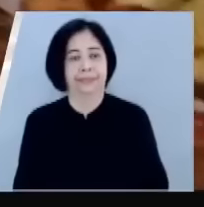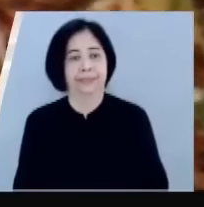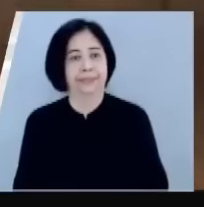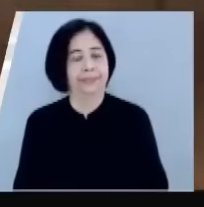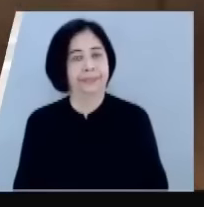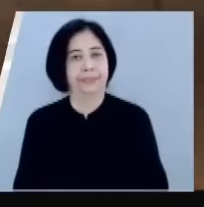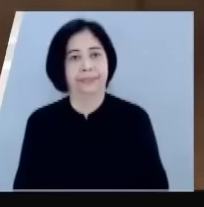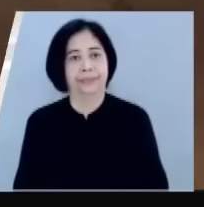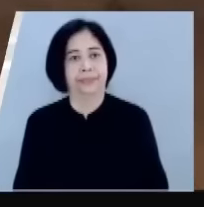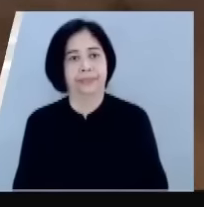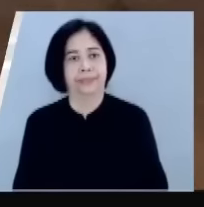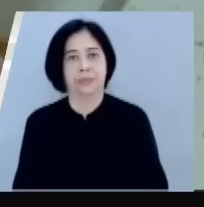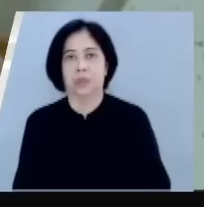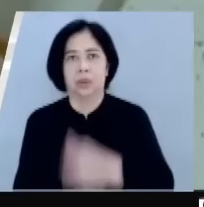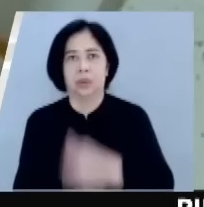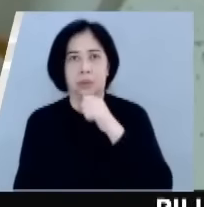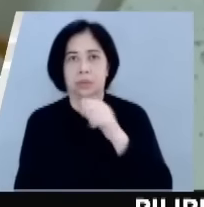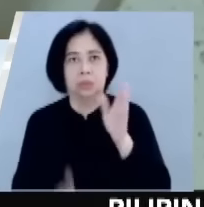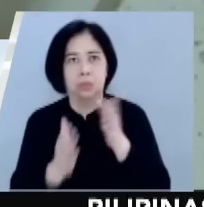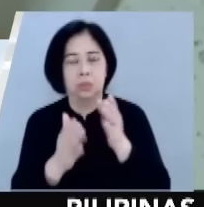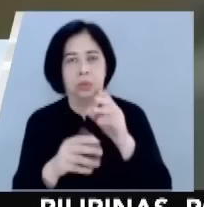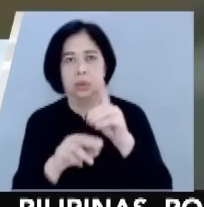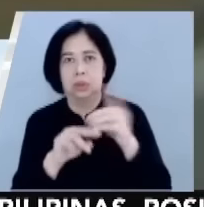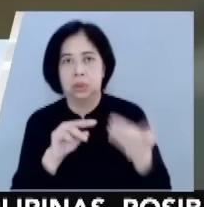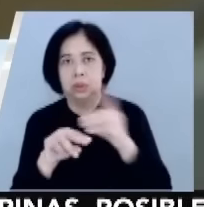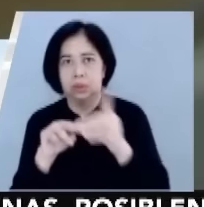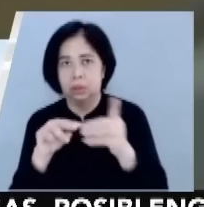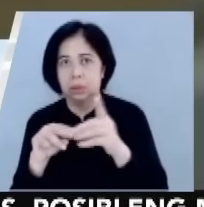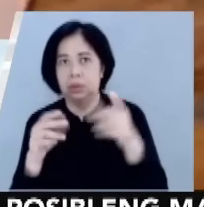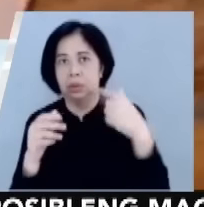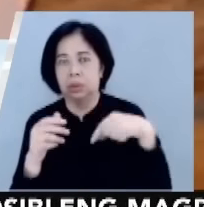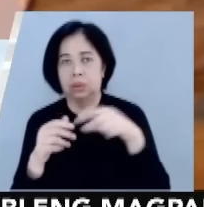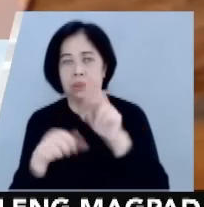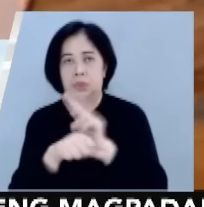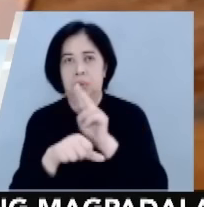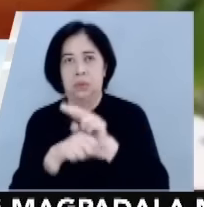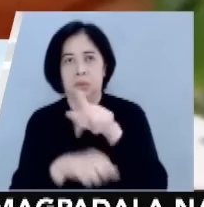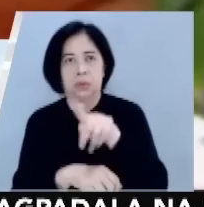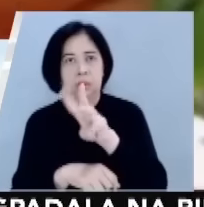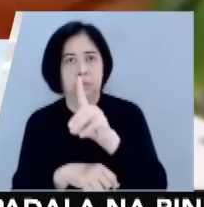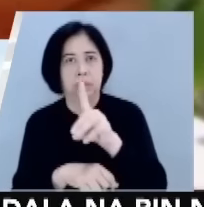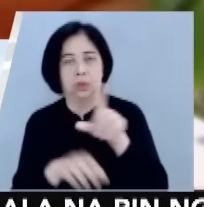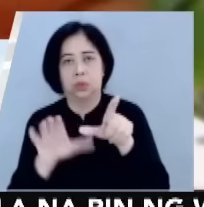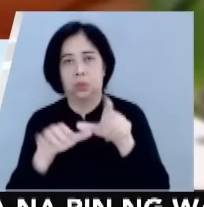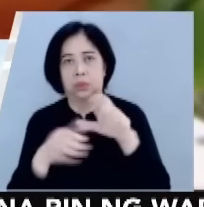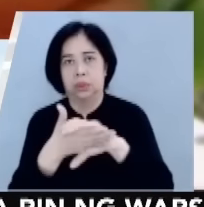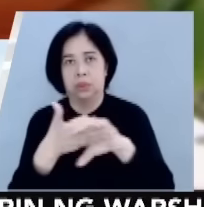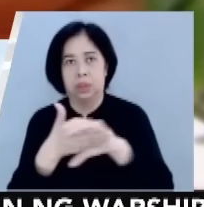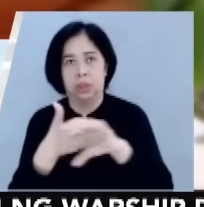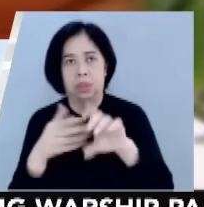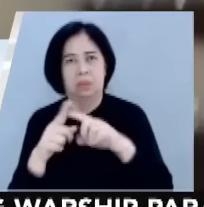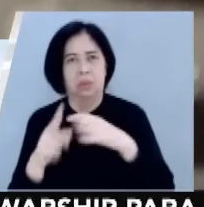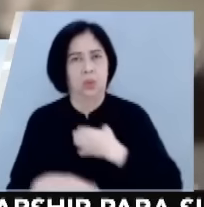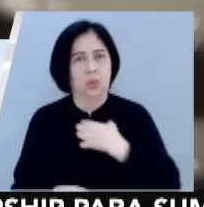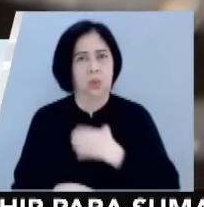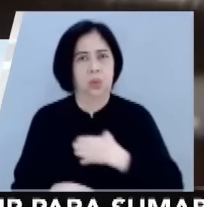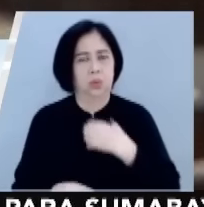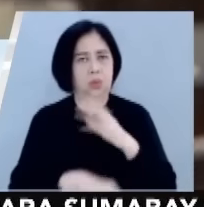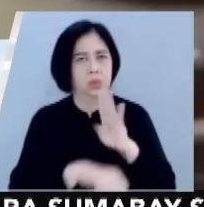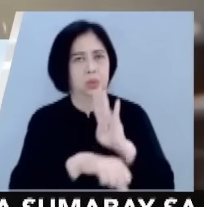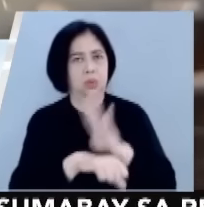Hindi maliit ang diskwentong nakukuha sa mga establishmento gamit ang Person with Disability Card. Pero daing ng mga nagnenegosyo,